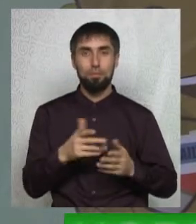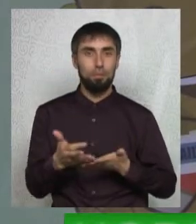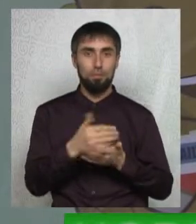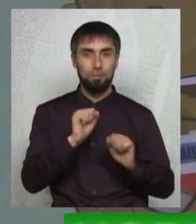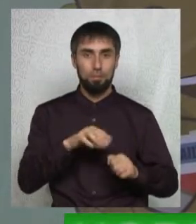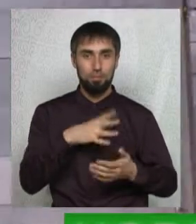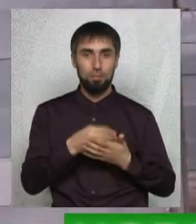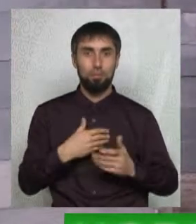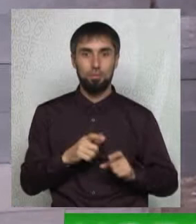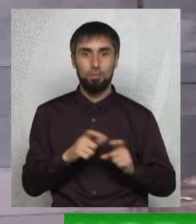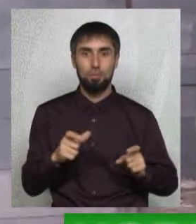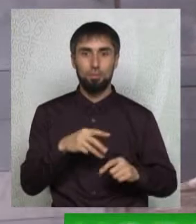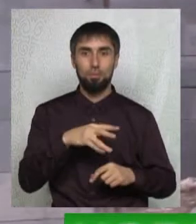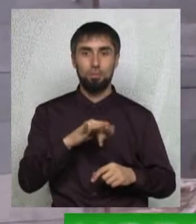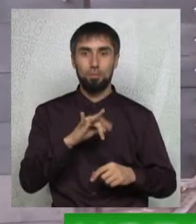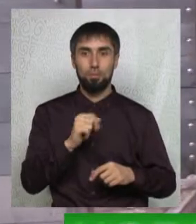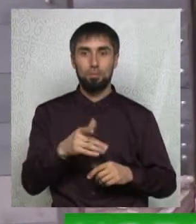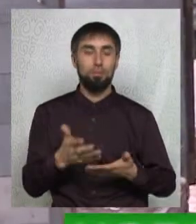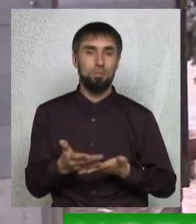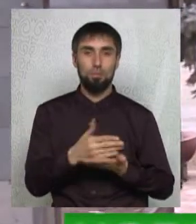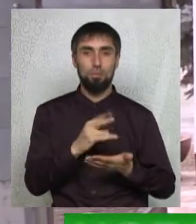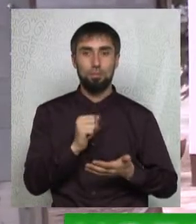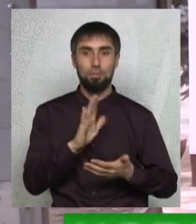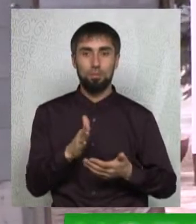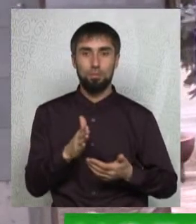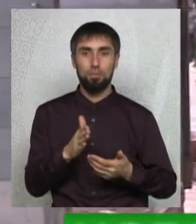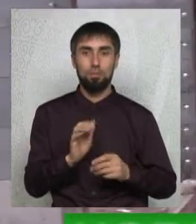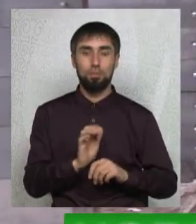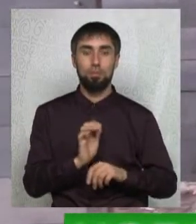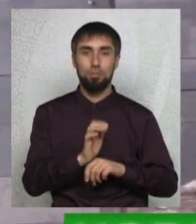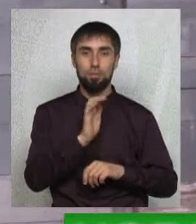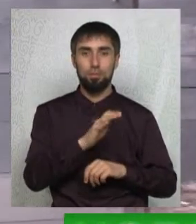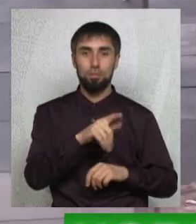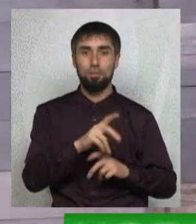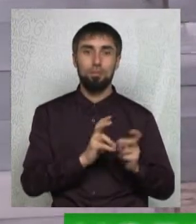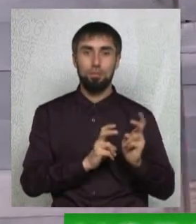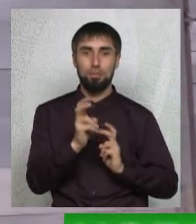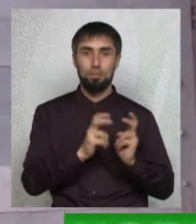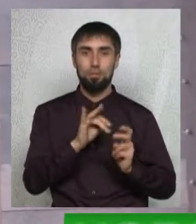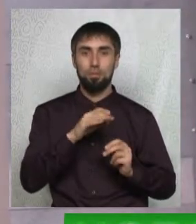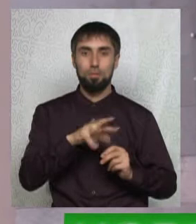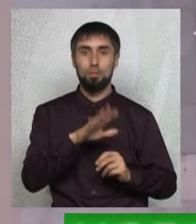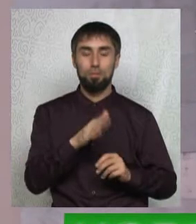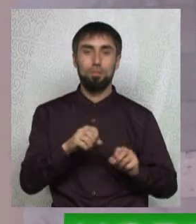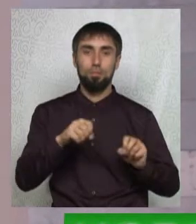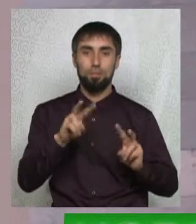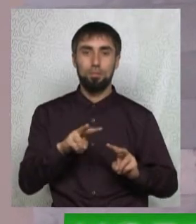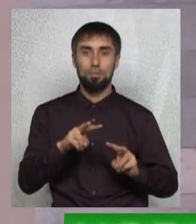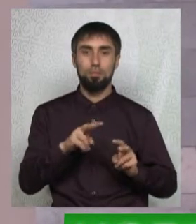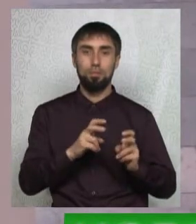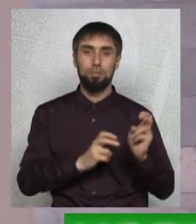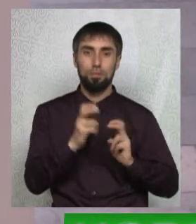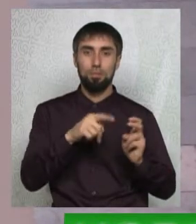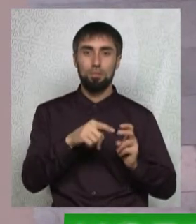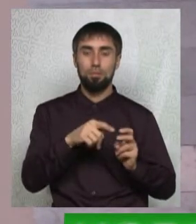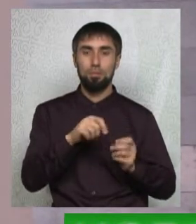наши школьники. Макулатура вот эта собрана, она будет отвезена туда в предприятие, и там будет специальное оборудование, в станках она